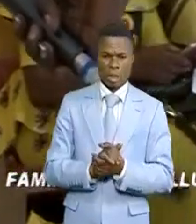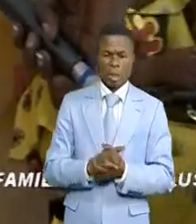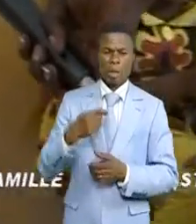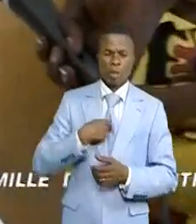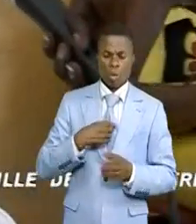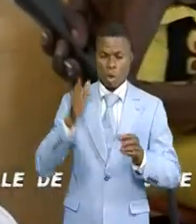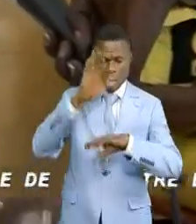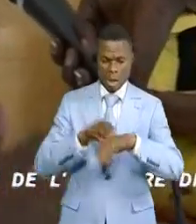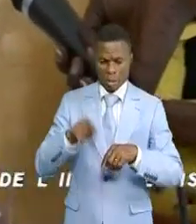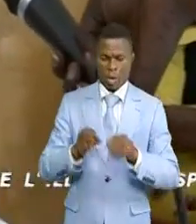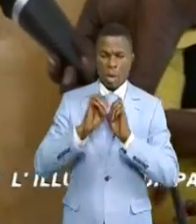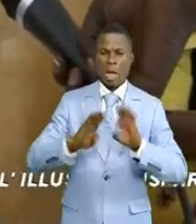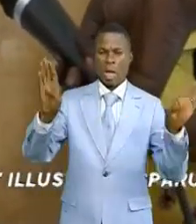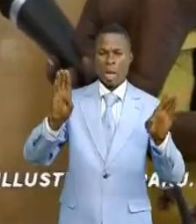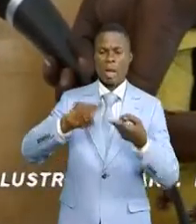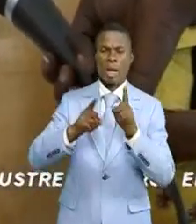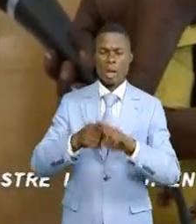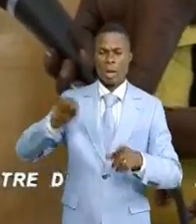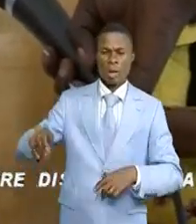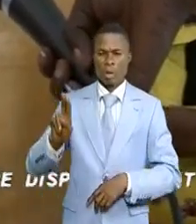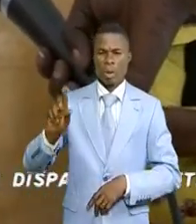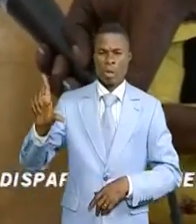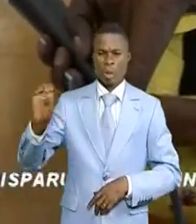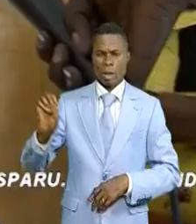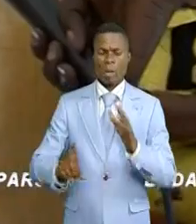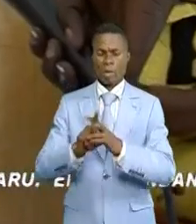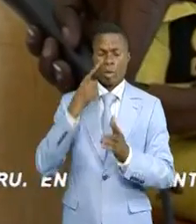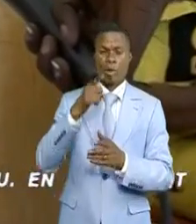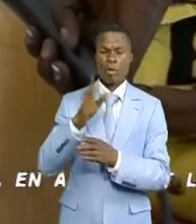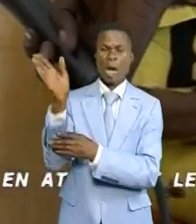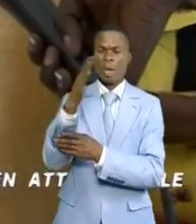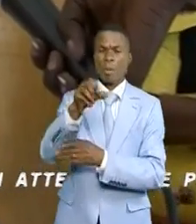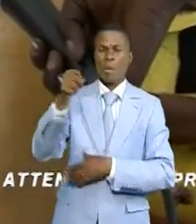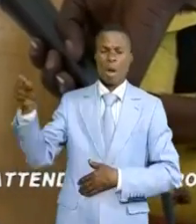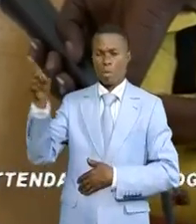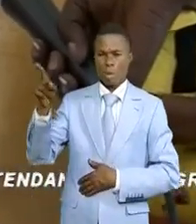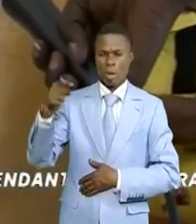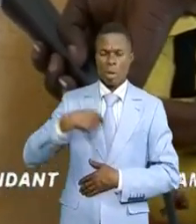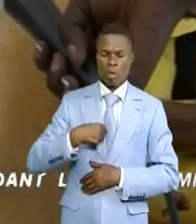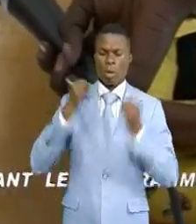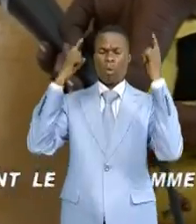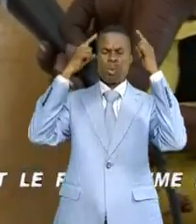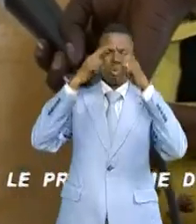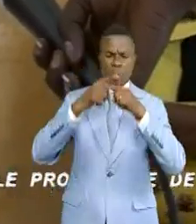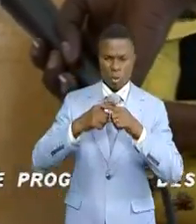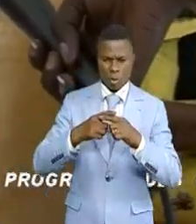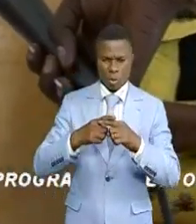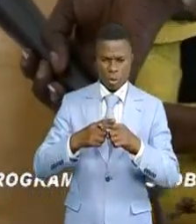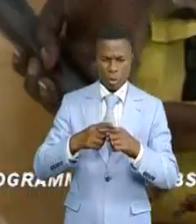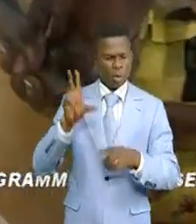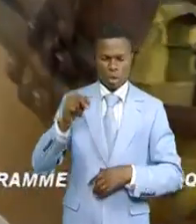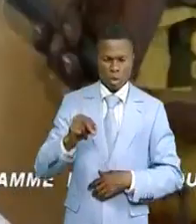émission avec mon confrère Jules et je trouve le rameau. Je suis confuse. Je manque les